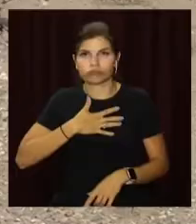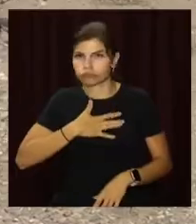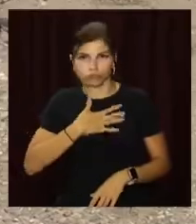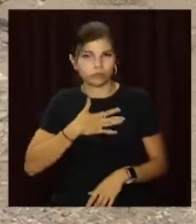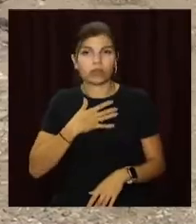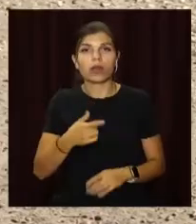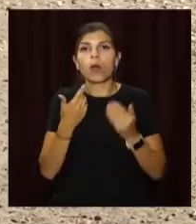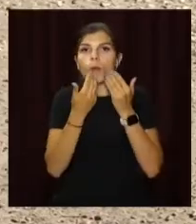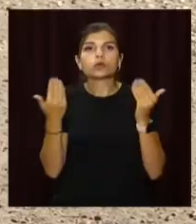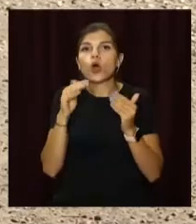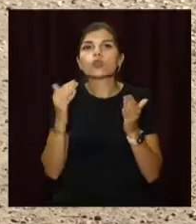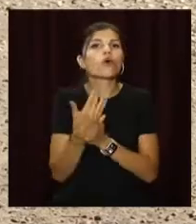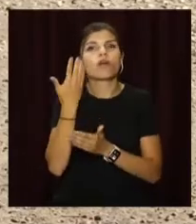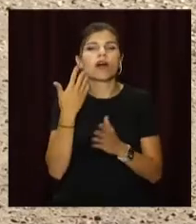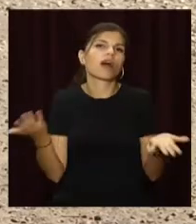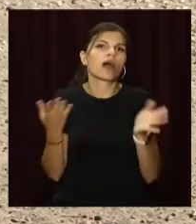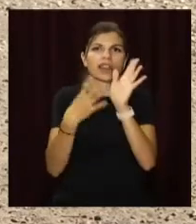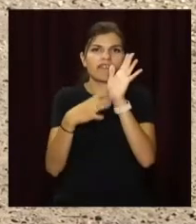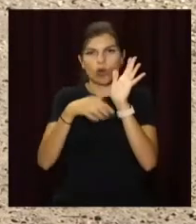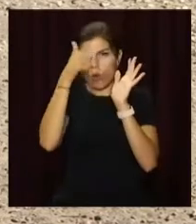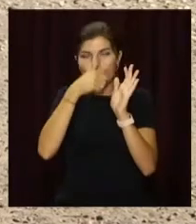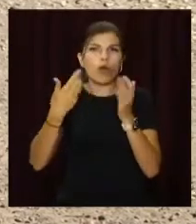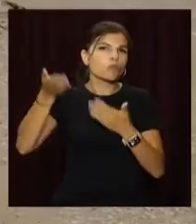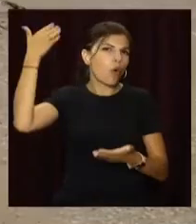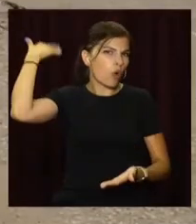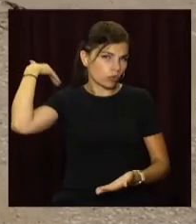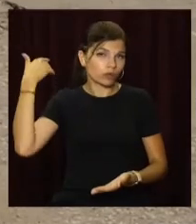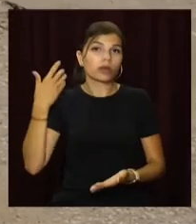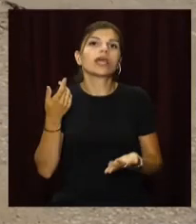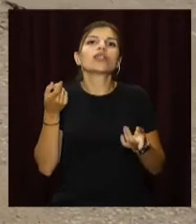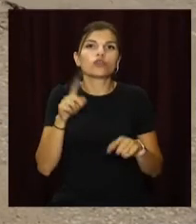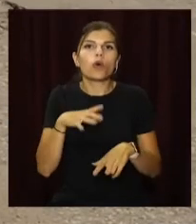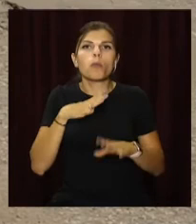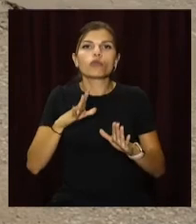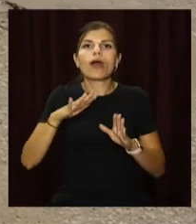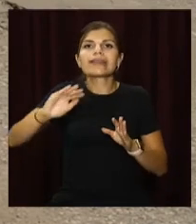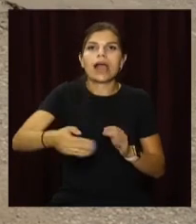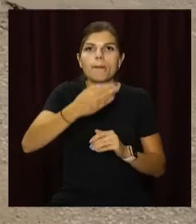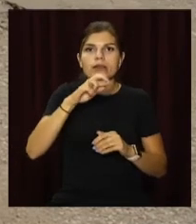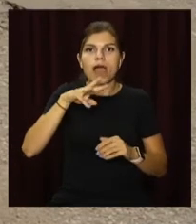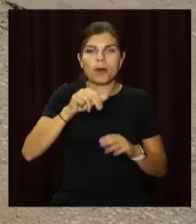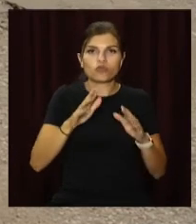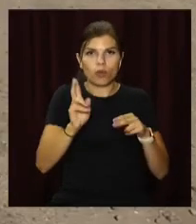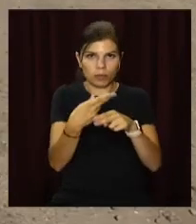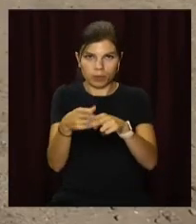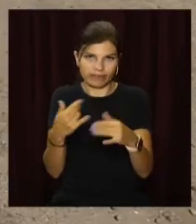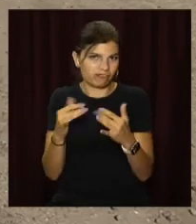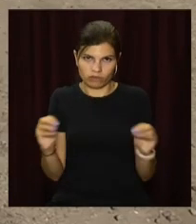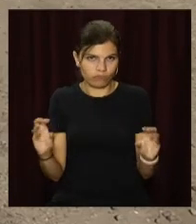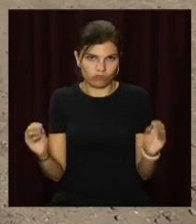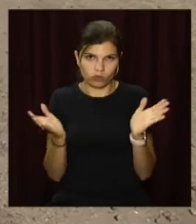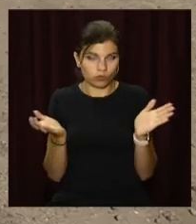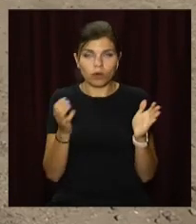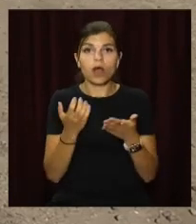стані. Востаннє її оновлювали десь у 90-х роках минулого століття. Та й то був лише ямковий ремонт. Через поганий стан дороги скасували